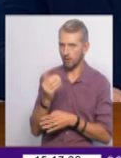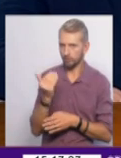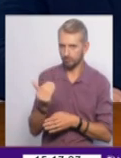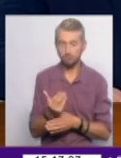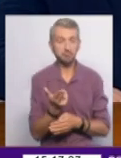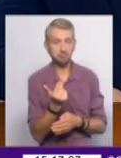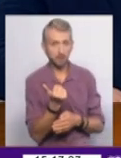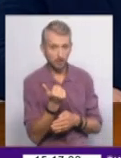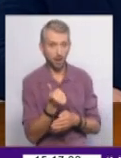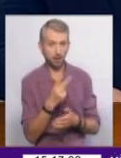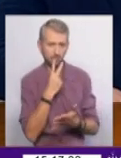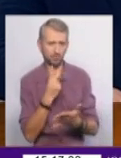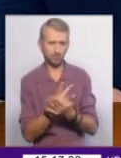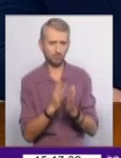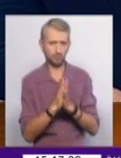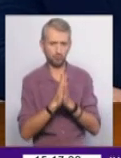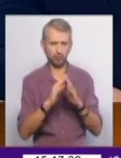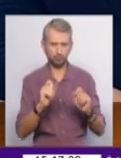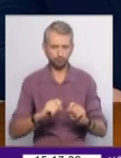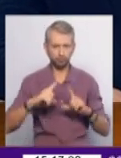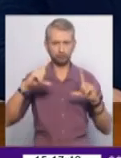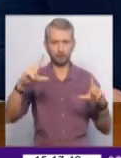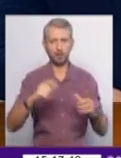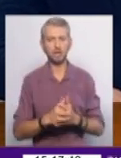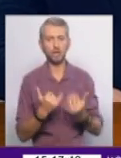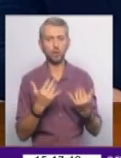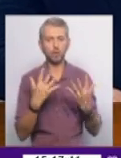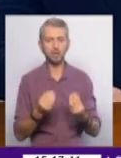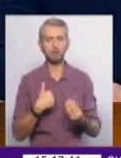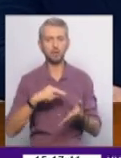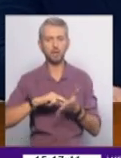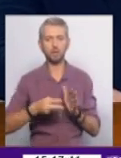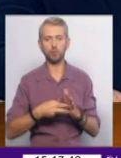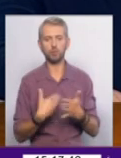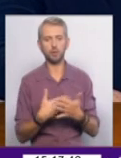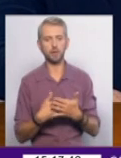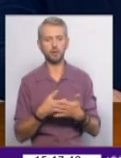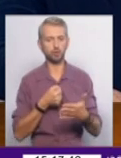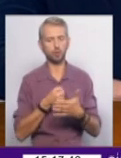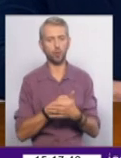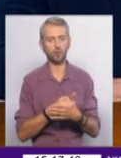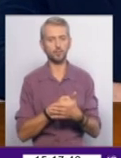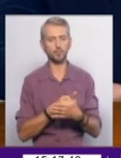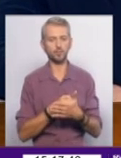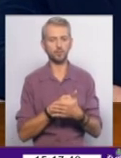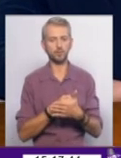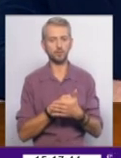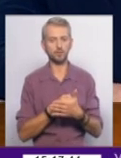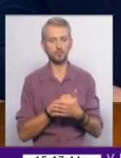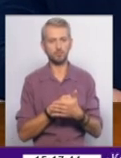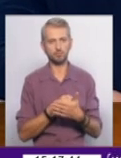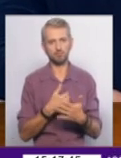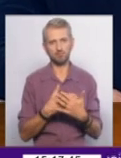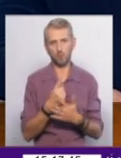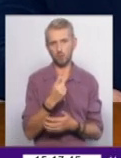якщо є можливість, виведіть це на екран. На сьогоднішній день ми плануємо десь в рамках неділі,